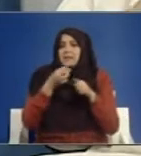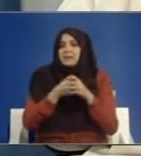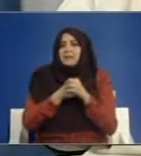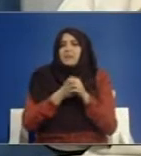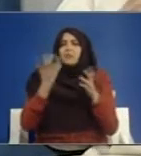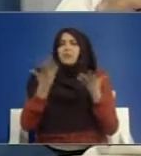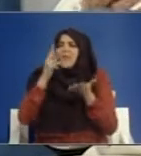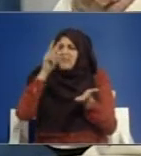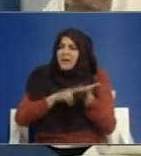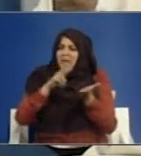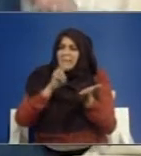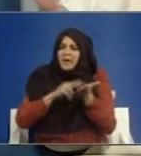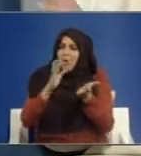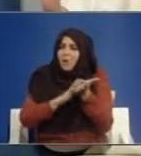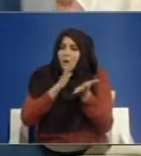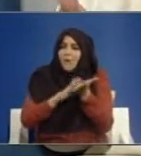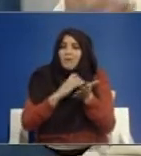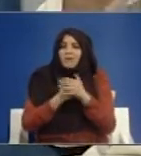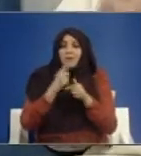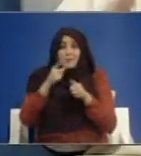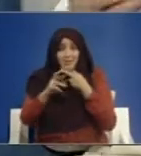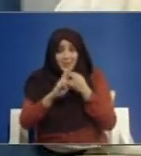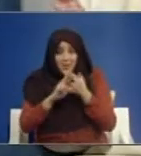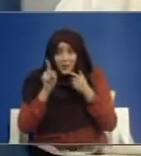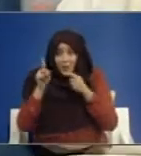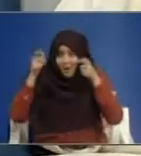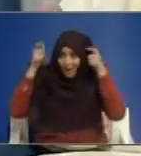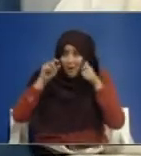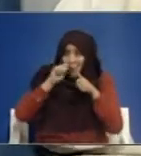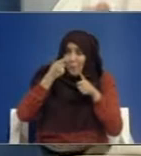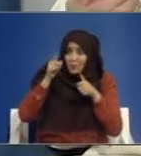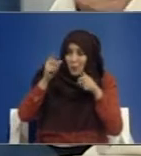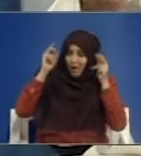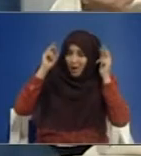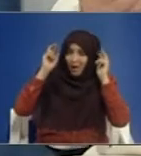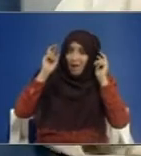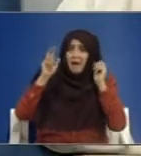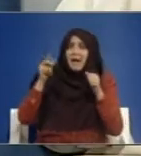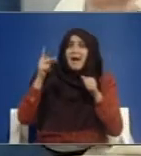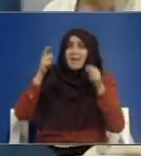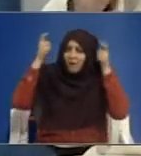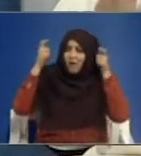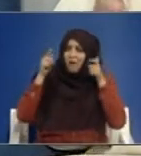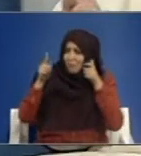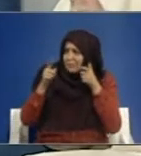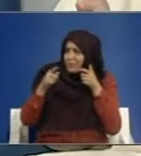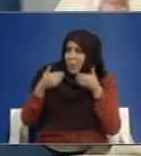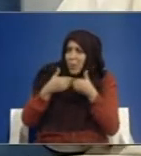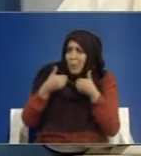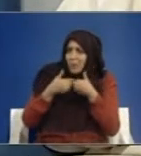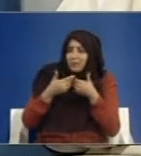التقوى؟ يا أمير المؤمنين أنت تسألني هذا السؤال؟ قالوا: من فضلك أشكل علي